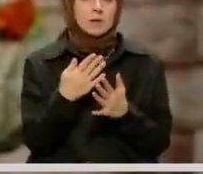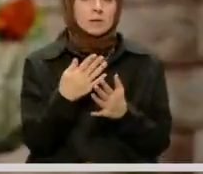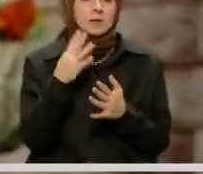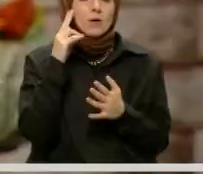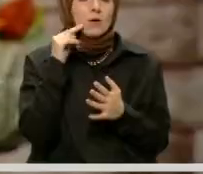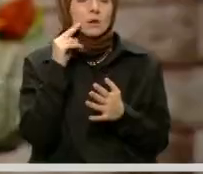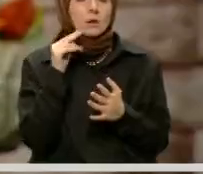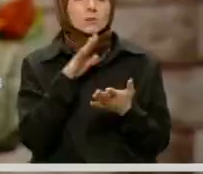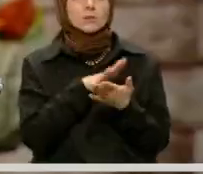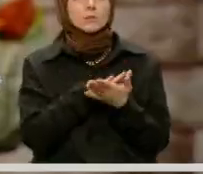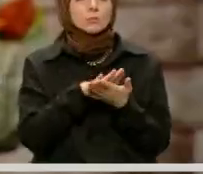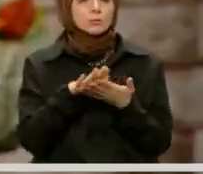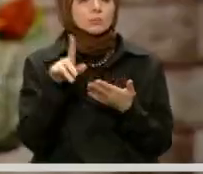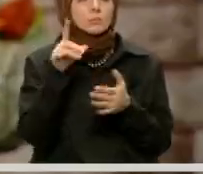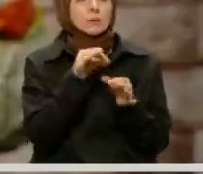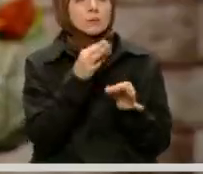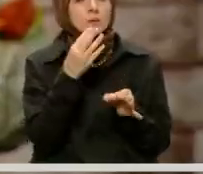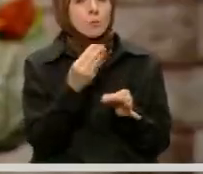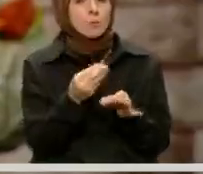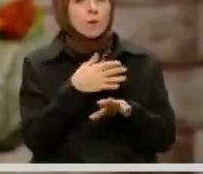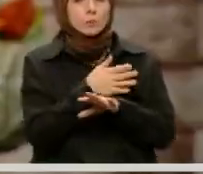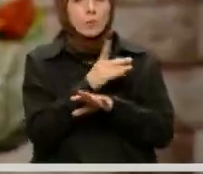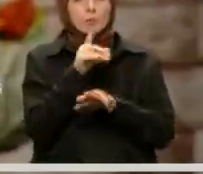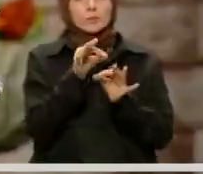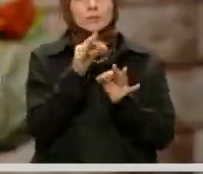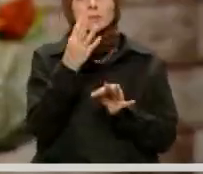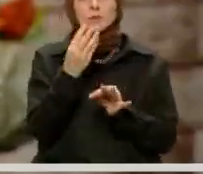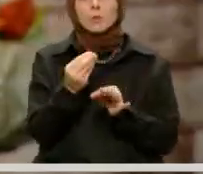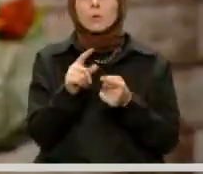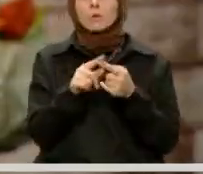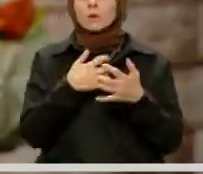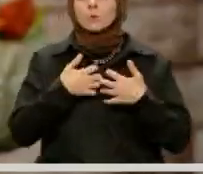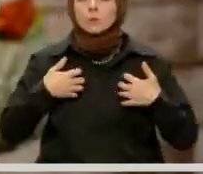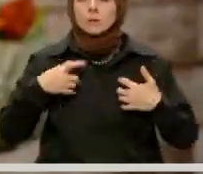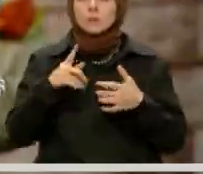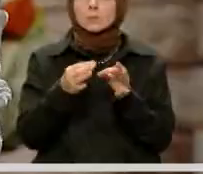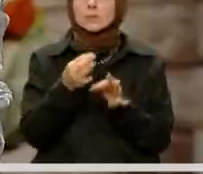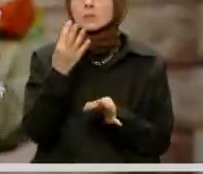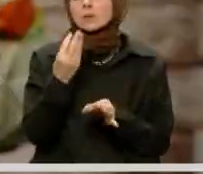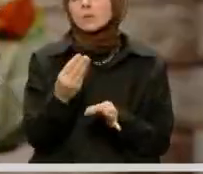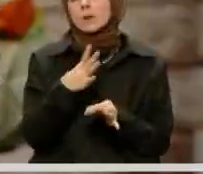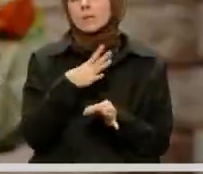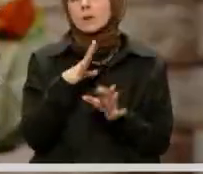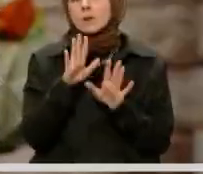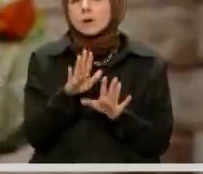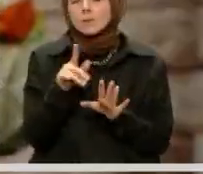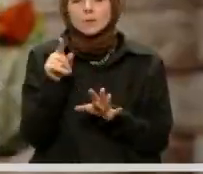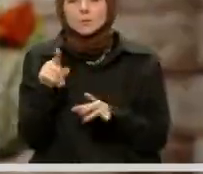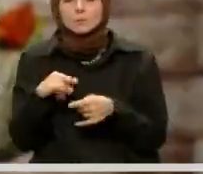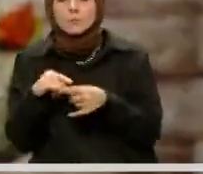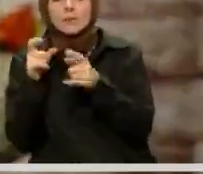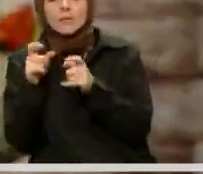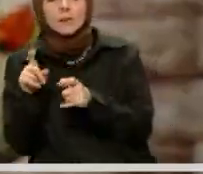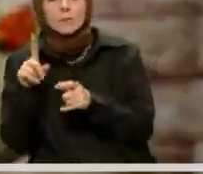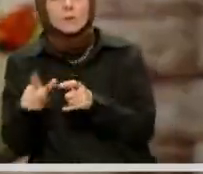Ahlaklıydı, dürüsttü, içinde yaşadığı toplum tarafından en güvenilir insan olarak bilinirdi. Ama hadi şu Mekke'ye bir lider seçelim,